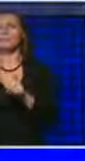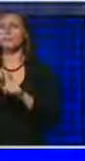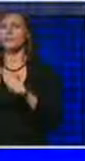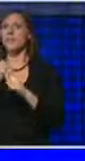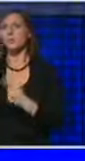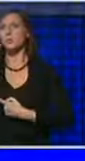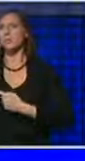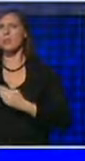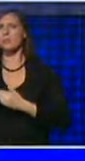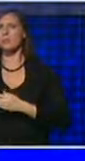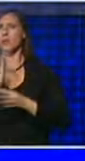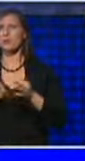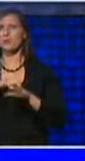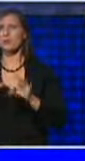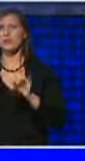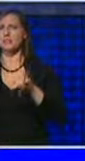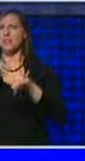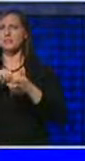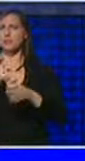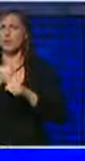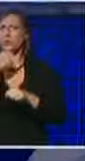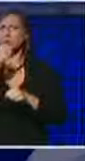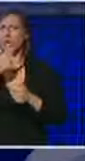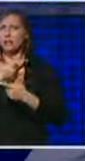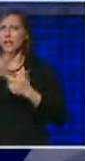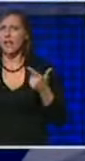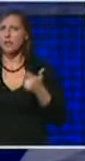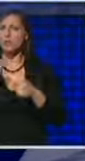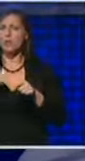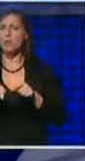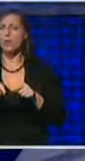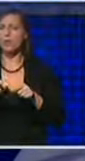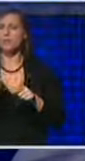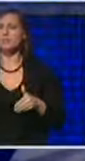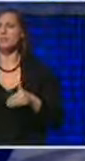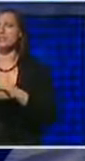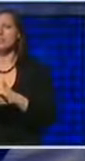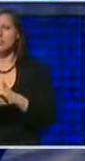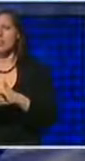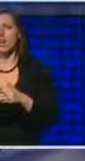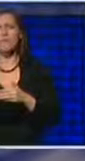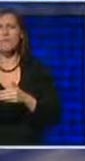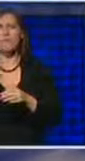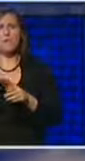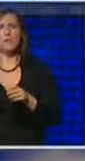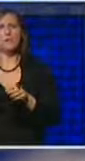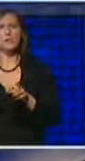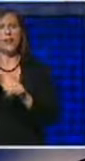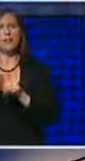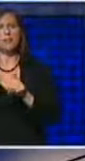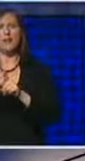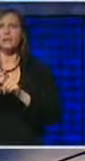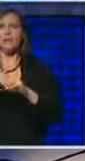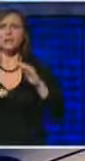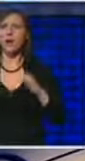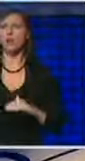hogy legutóbb az Országos Választási Központban tartott sajtótájékoztató okán ott folytottam önbe a szót, hogy volt-e már ilyen nagy arányú,